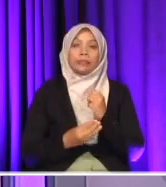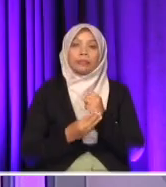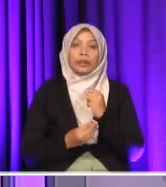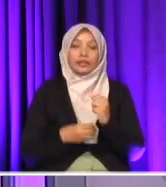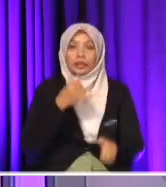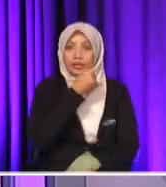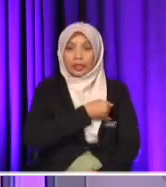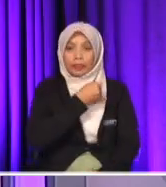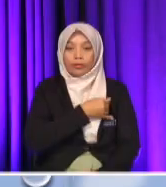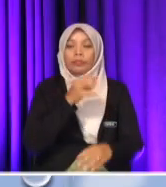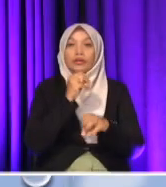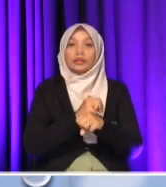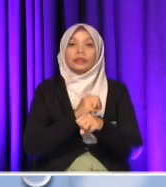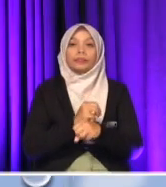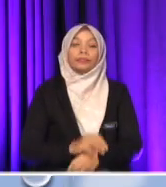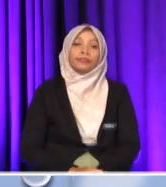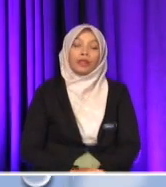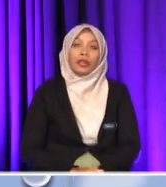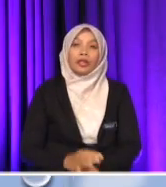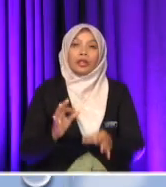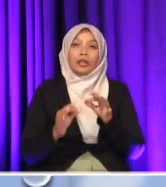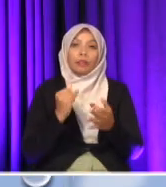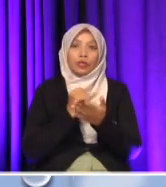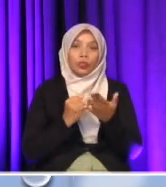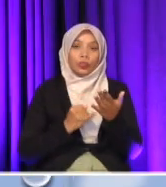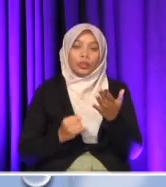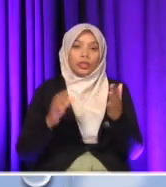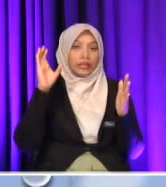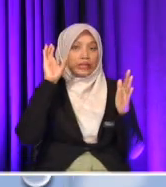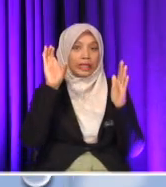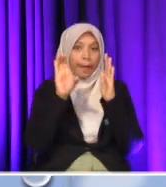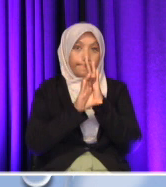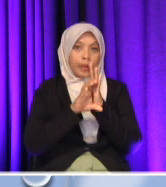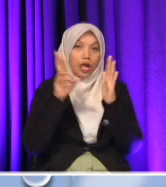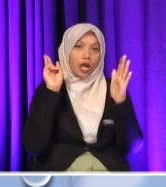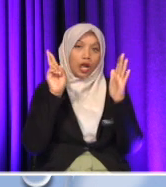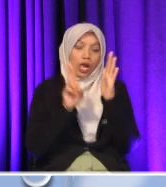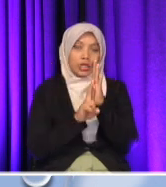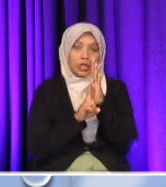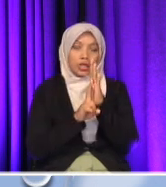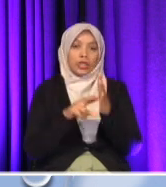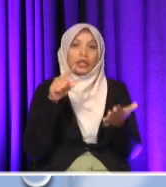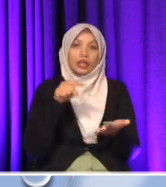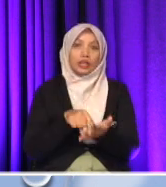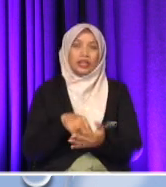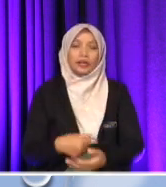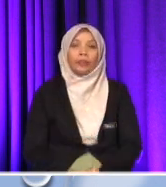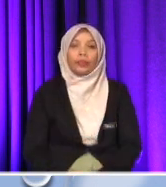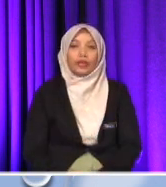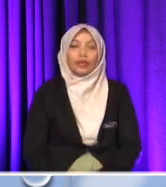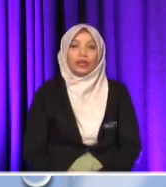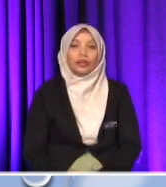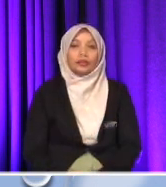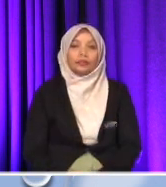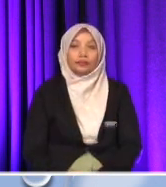dan seterusnya, kalau nak lukis gambar rajah vektor di sini, ni dia suka gambar rajah vektor, 3 gambar rajah vektor, iaitu